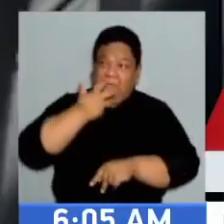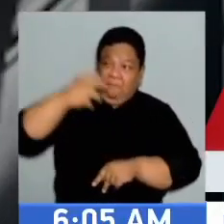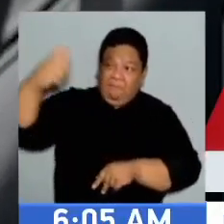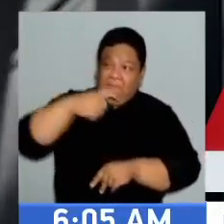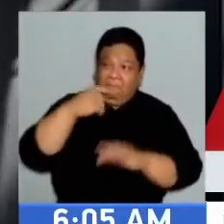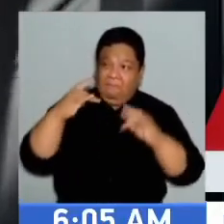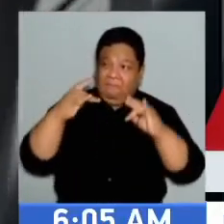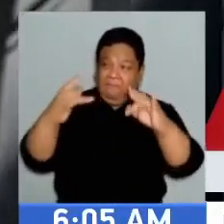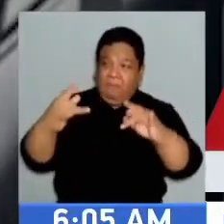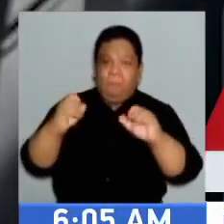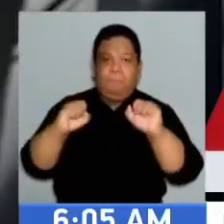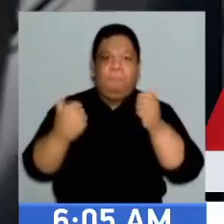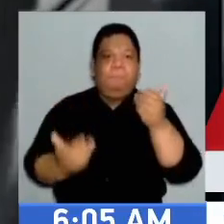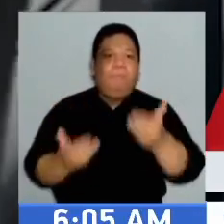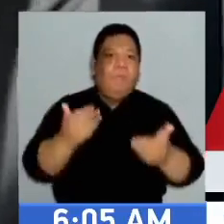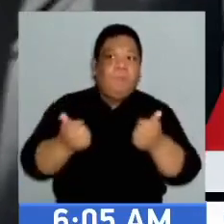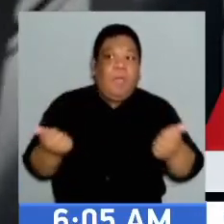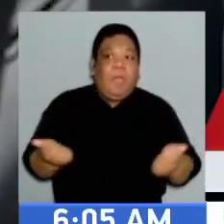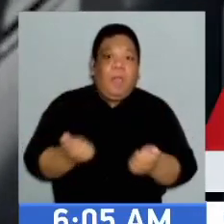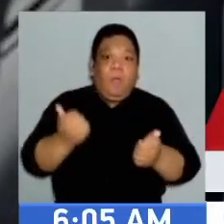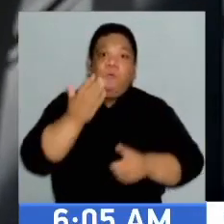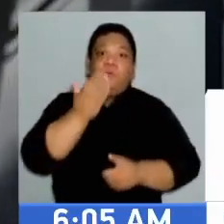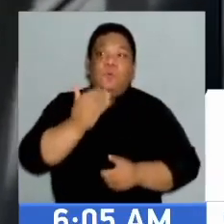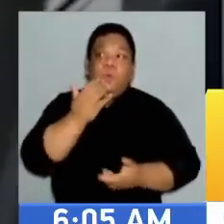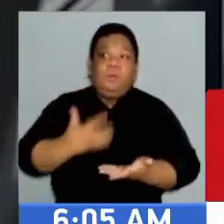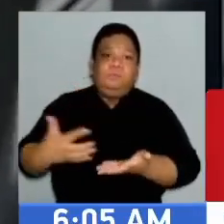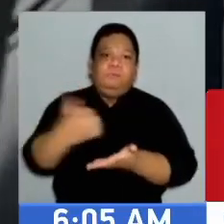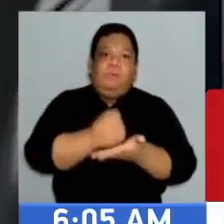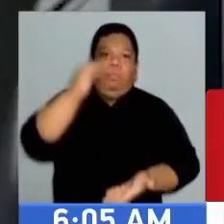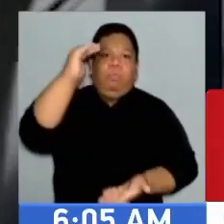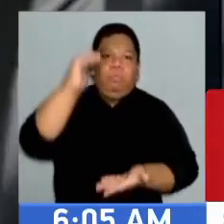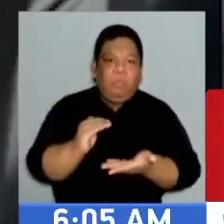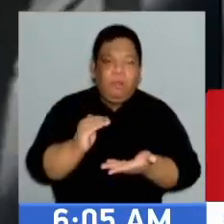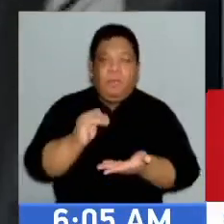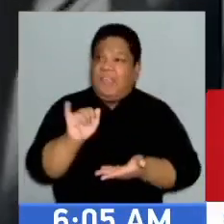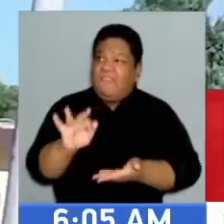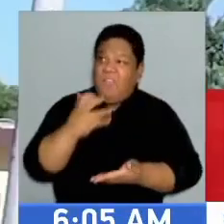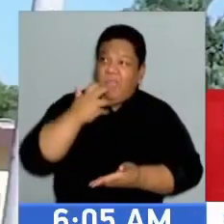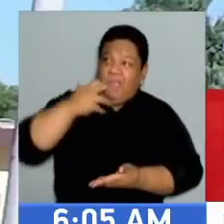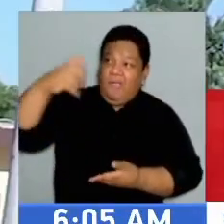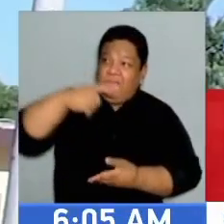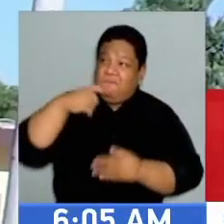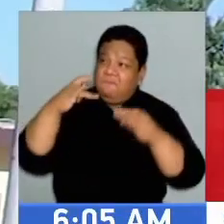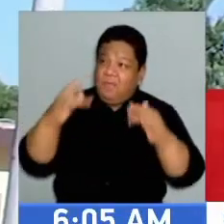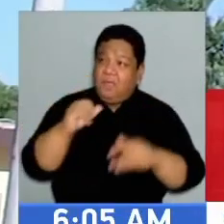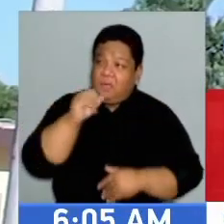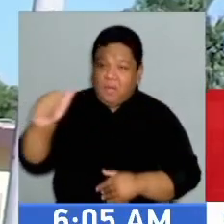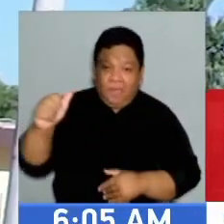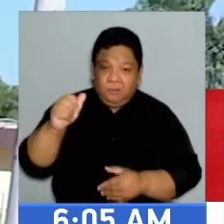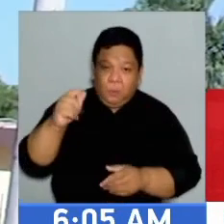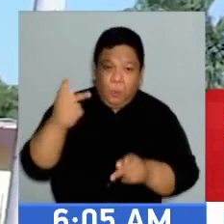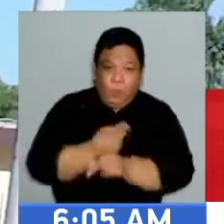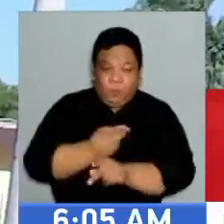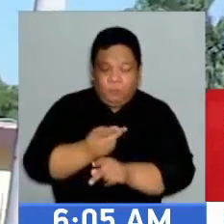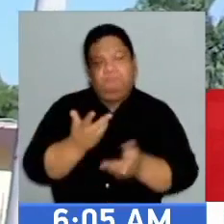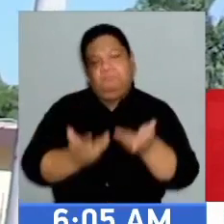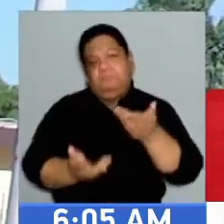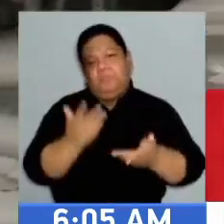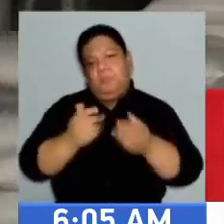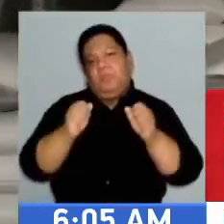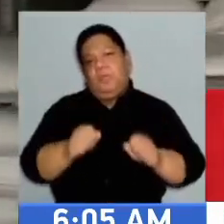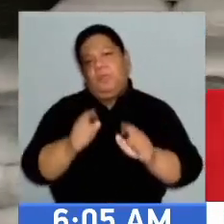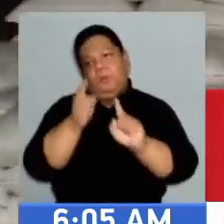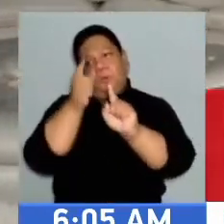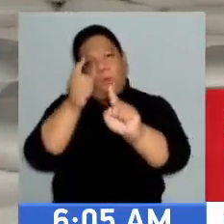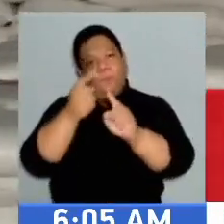hindi siya severe po then ah makukuha natin i think yung estimates po natin hindi pa naman nababahala ang sra